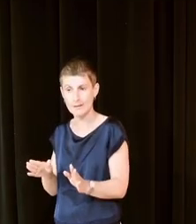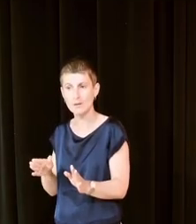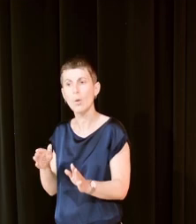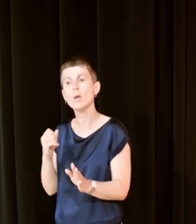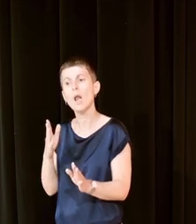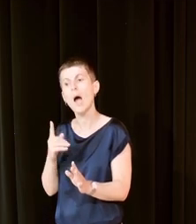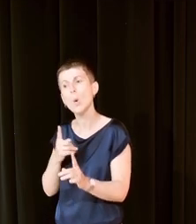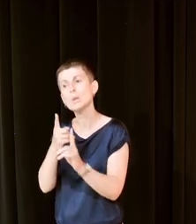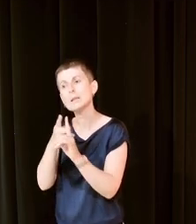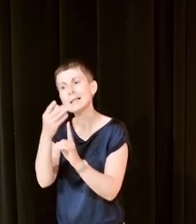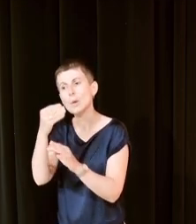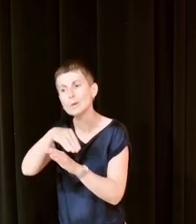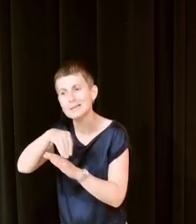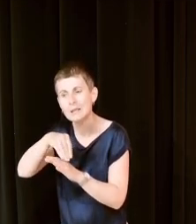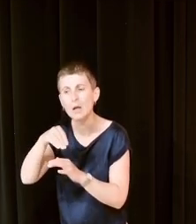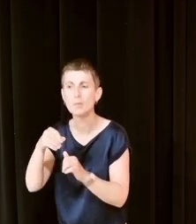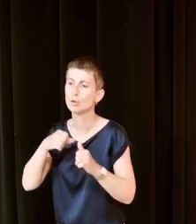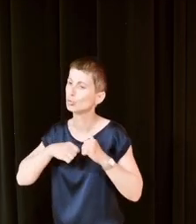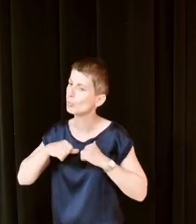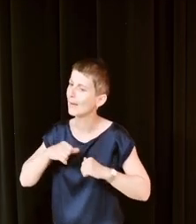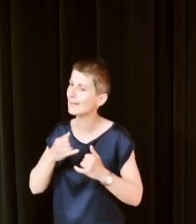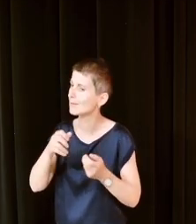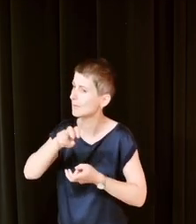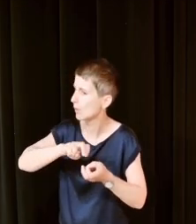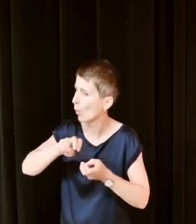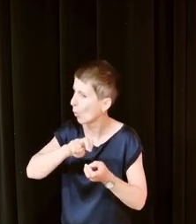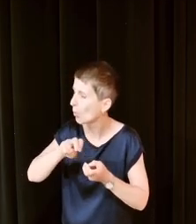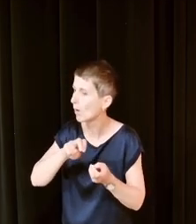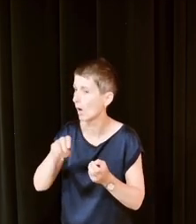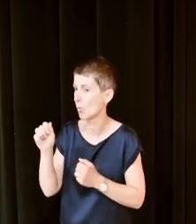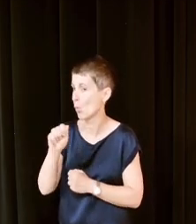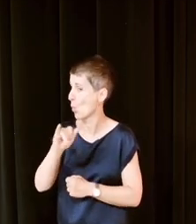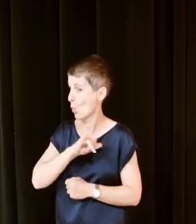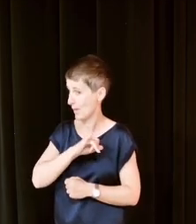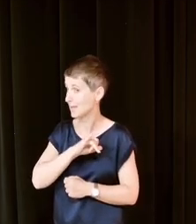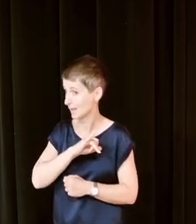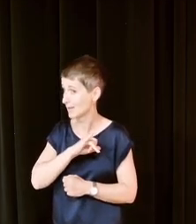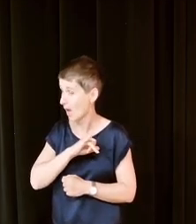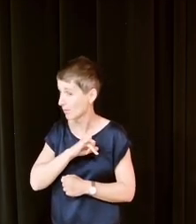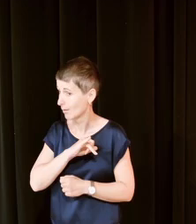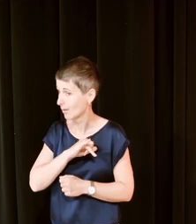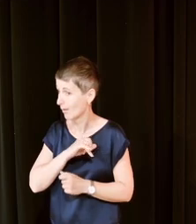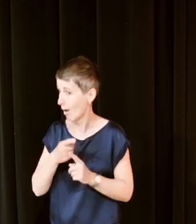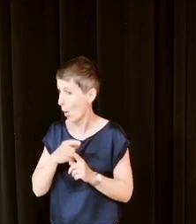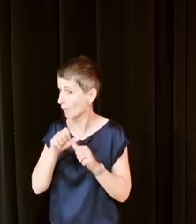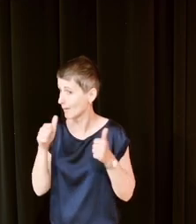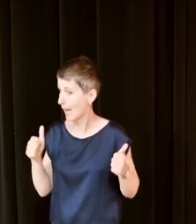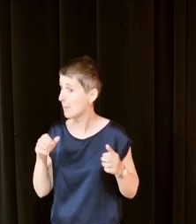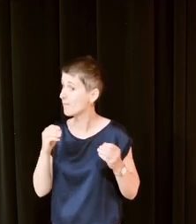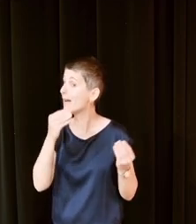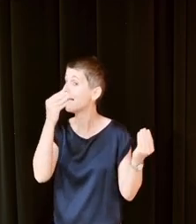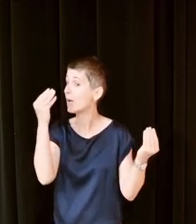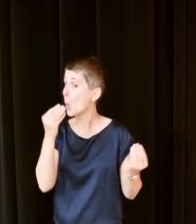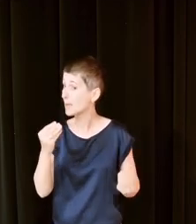um Schmerzen, Schmerz erleben. Das ist ein total interessantes Phänomen, habe ich oft erlebt, wenn Menschen in einen